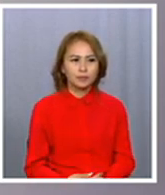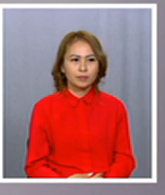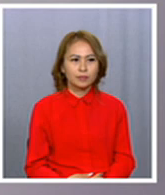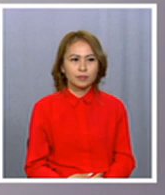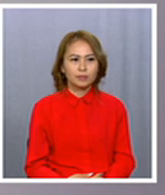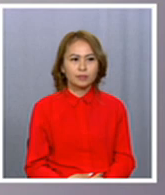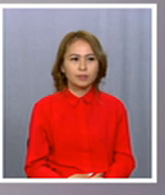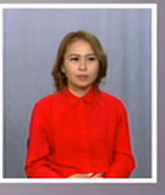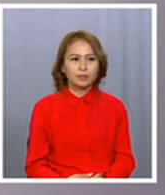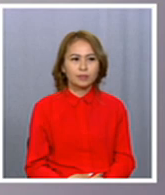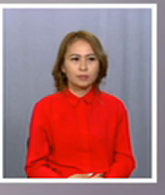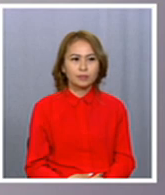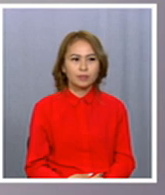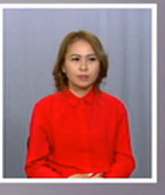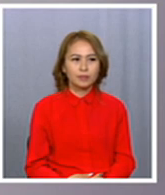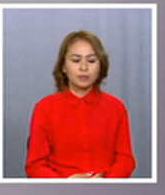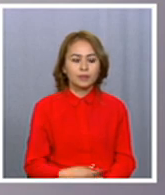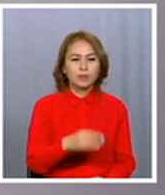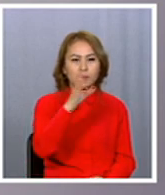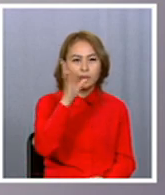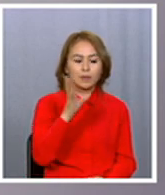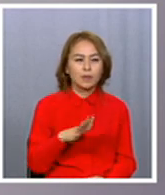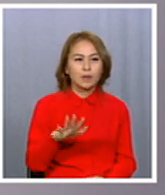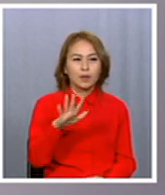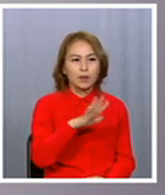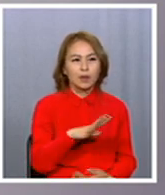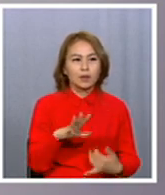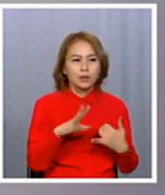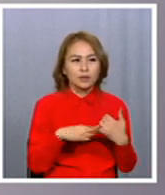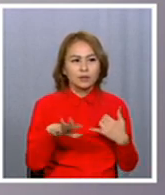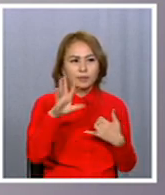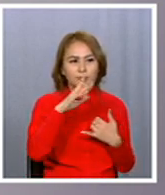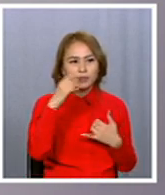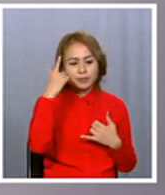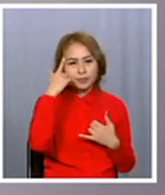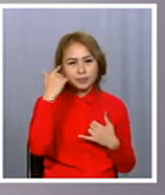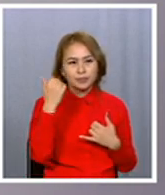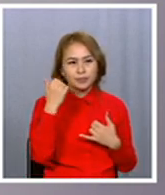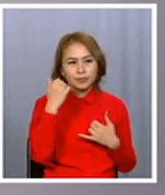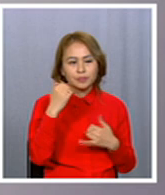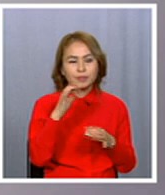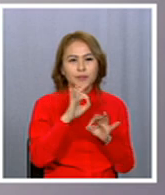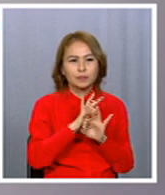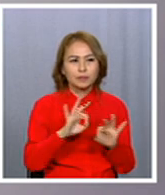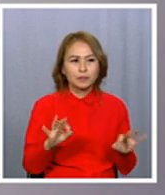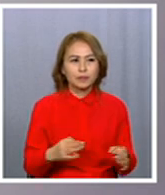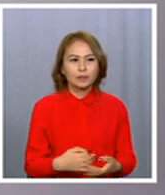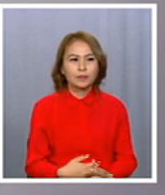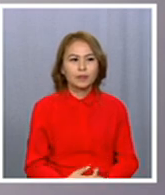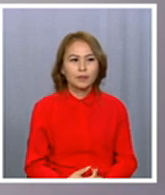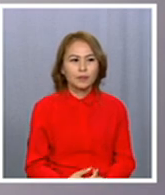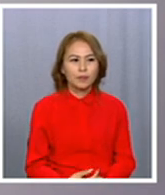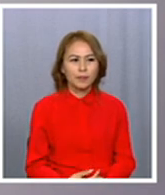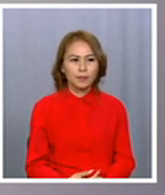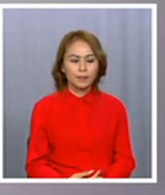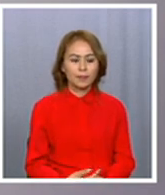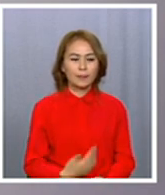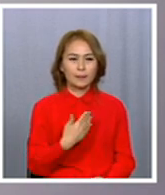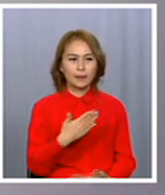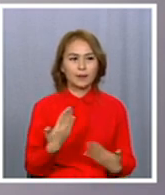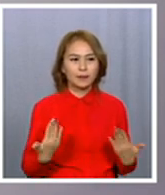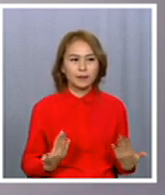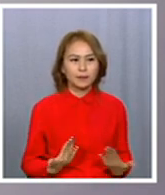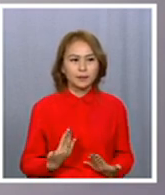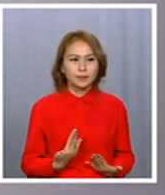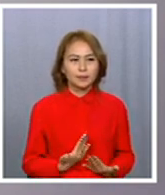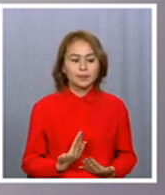Ай жерді айнала қозғалатынын барлығымыз білеміз. Өте жақсы, әрі қарай, ол